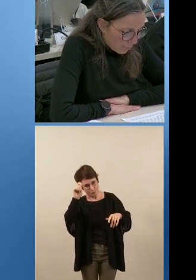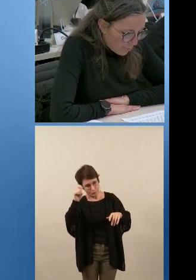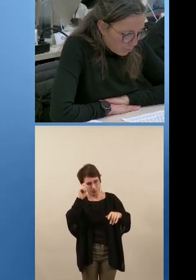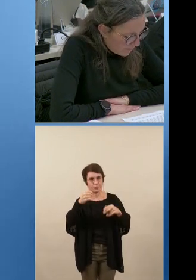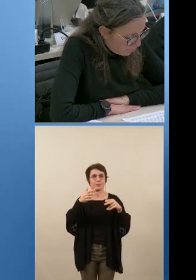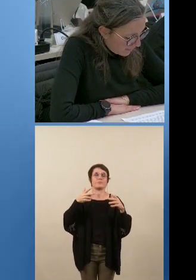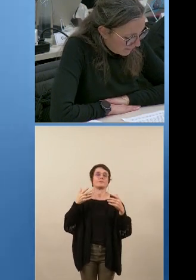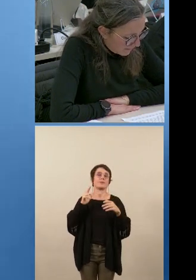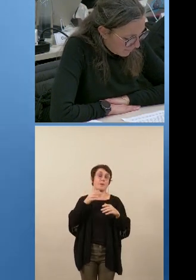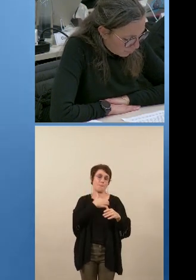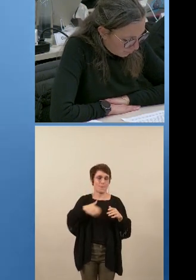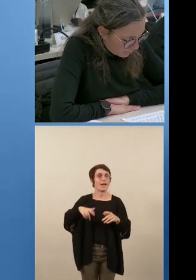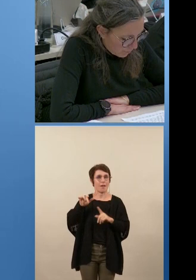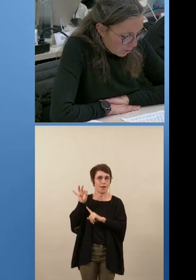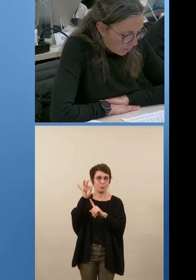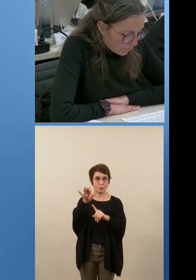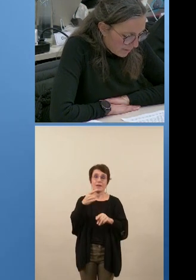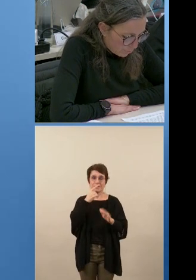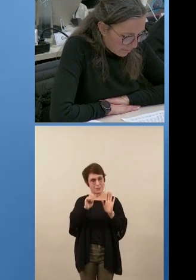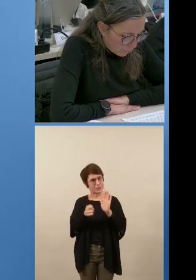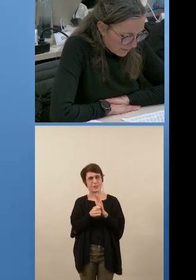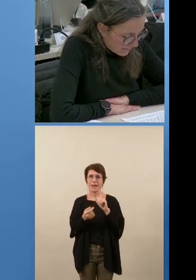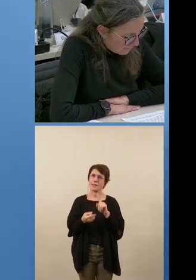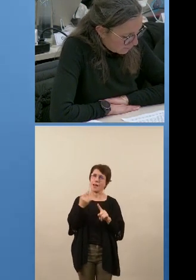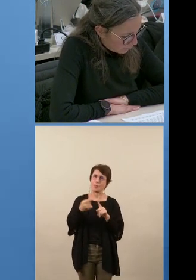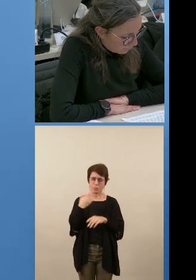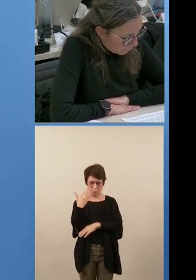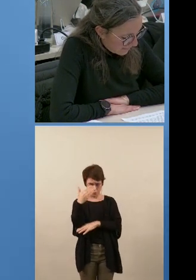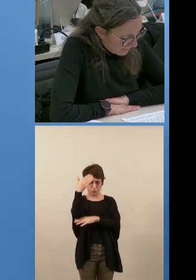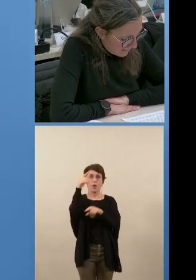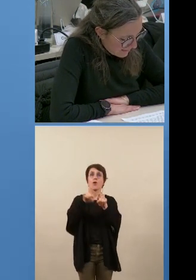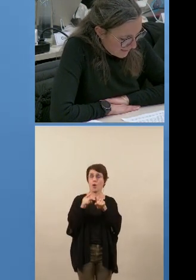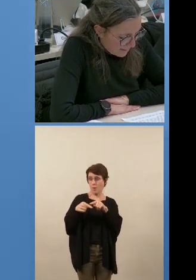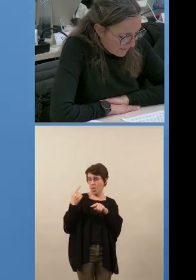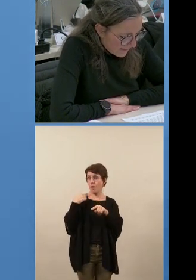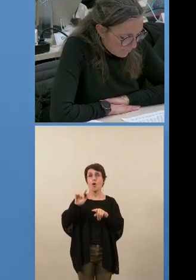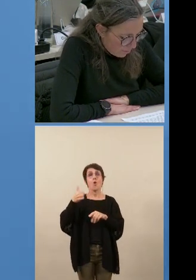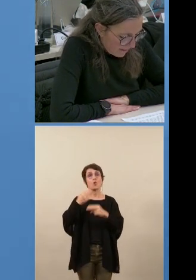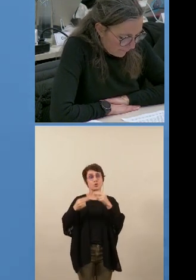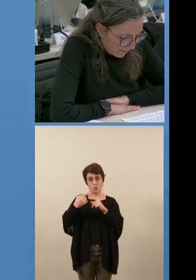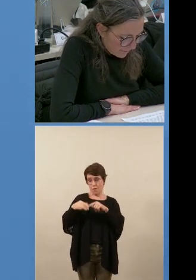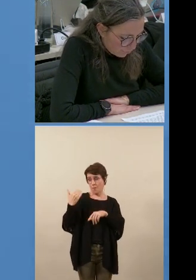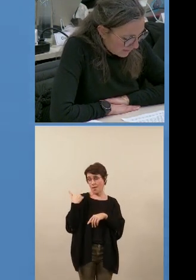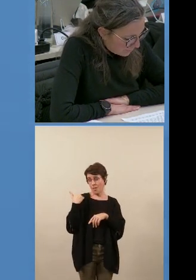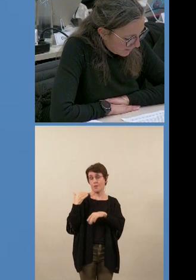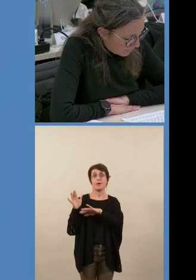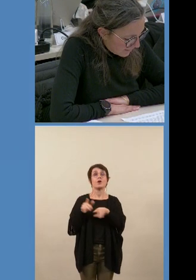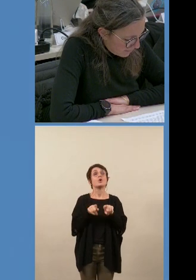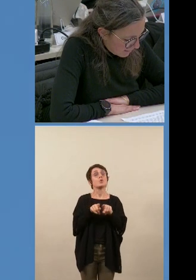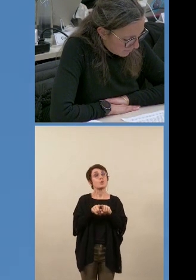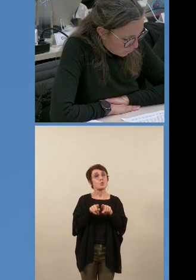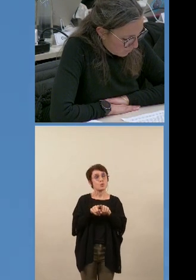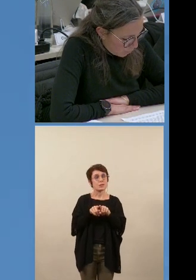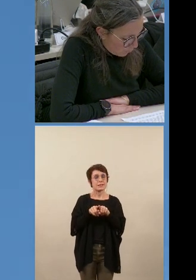à non seulement commémorer les dates importantes comme cela peut être le cas samedi 11 novembre dernier mais également à faire vivre l'esprit de la